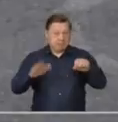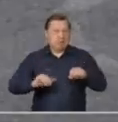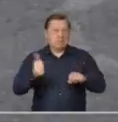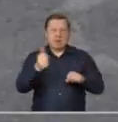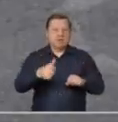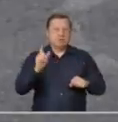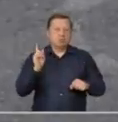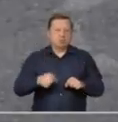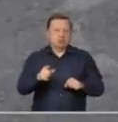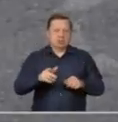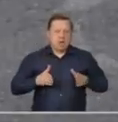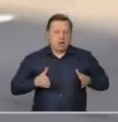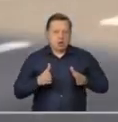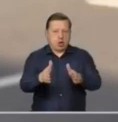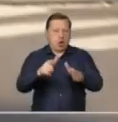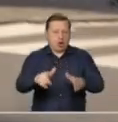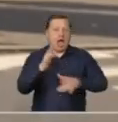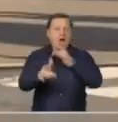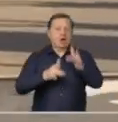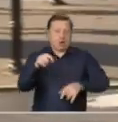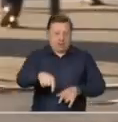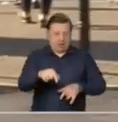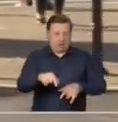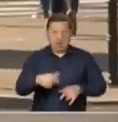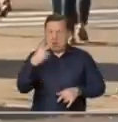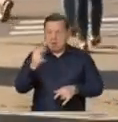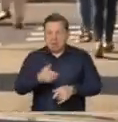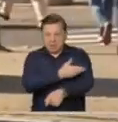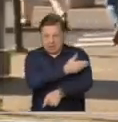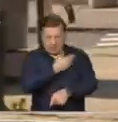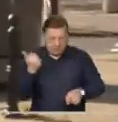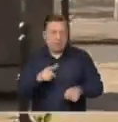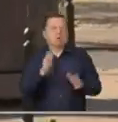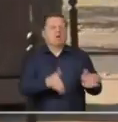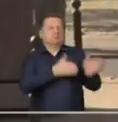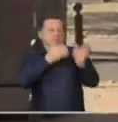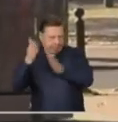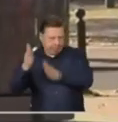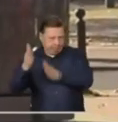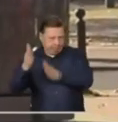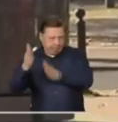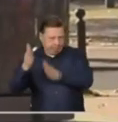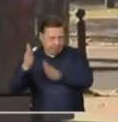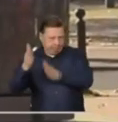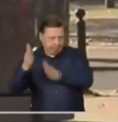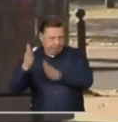musiał korzystać ze ścieżki rowerowej. Jeśli nie będzie ona dostępna, możliwe będzie korzystanie z jezdni, ale